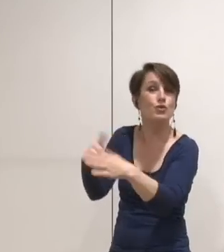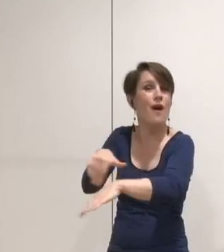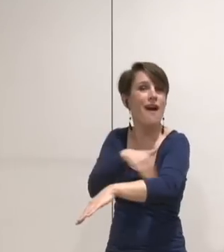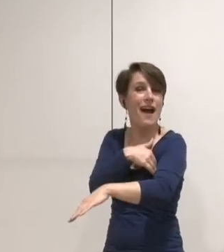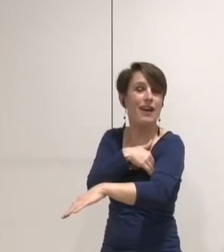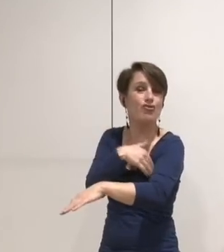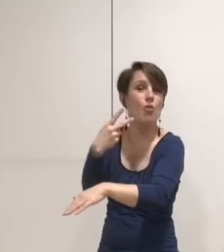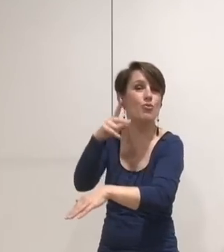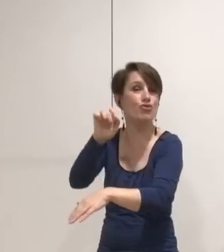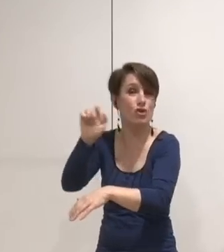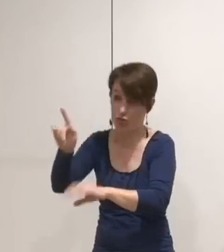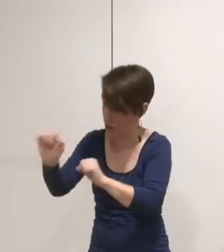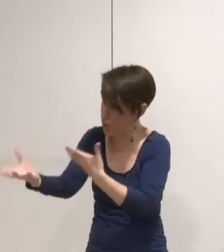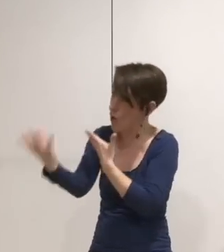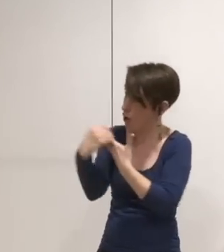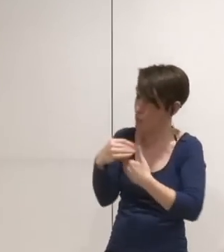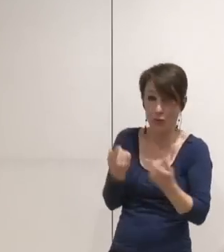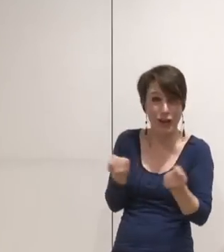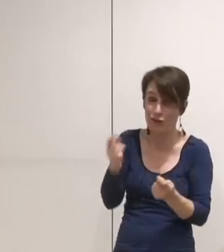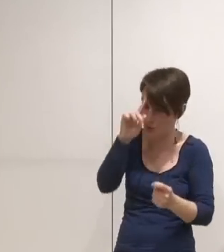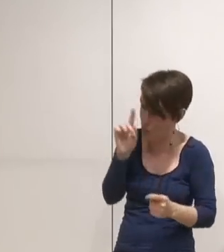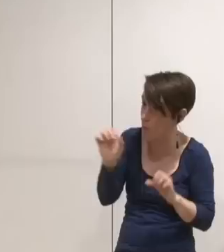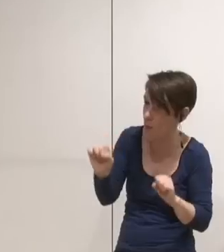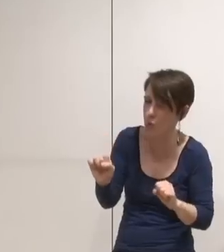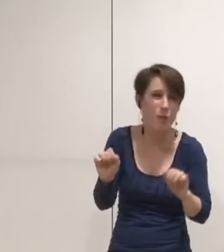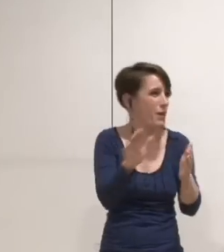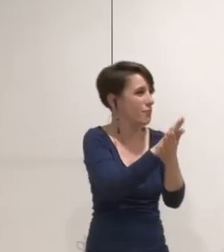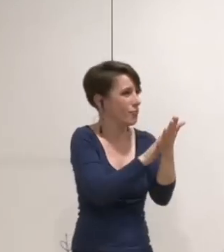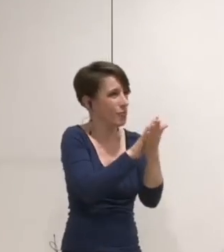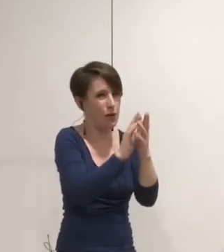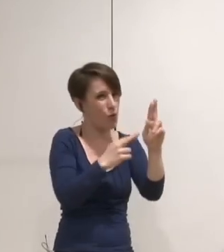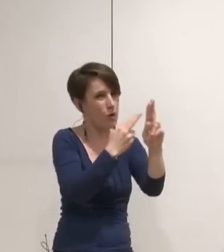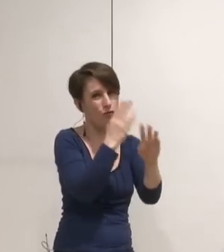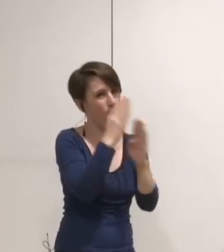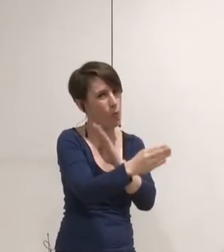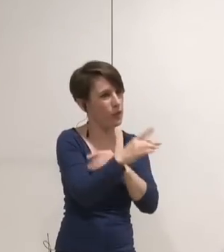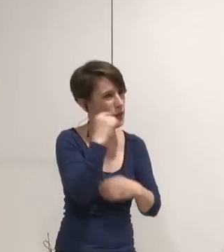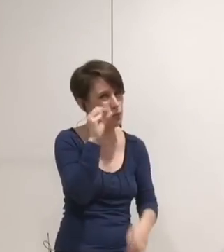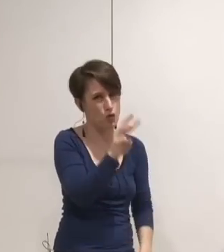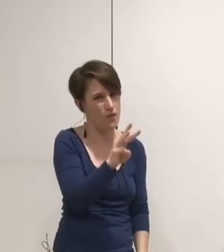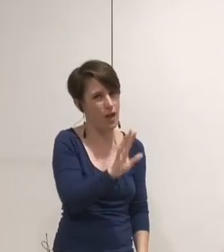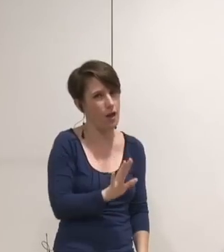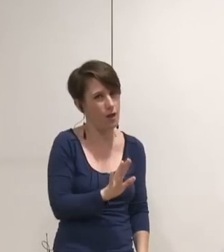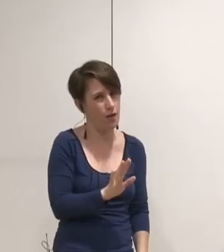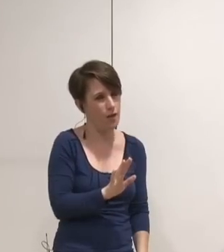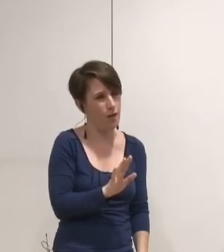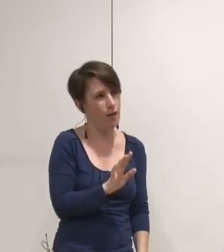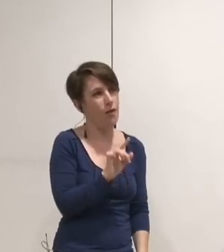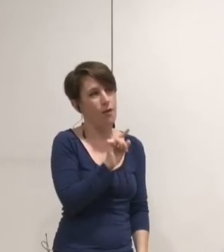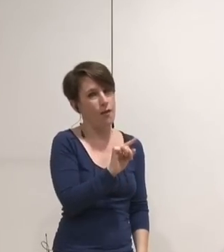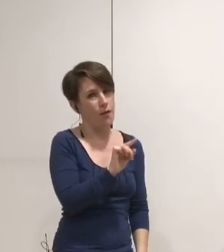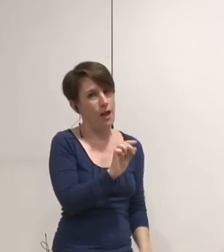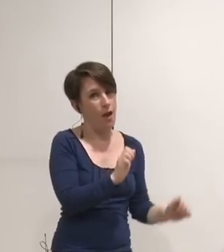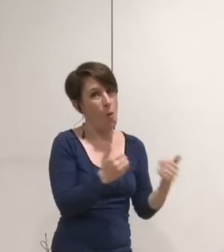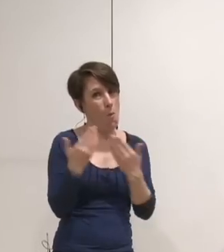régie mais pardon de vous le dire comme ça monsieur Viard mais cette proposition c'était aussi